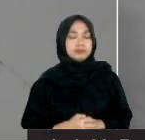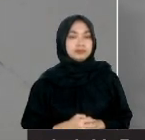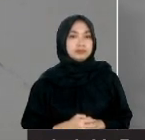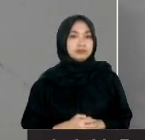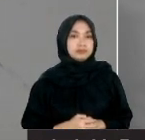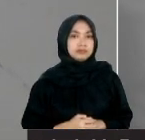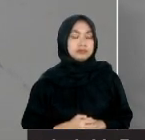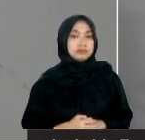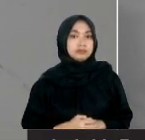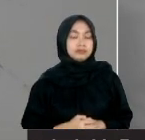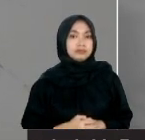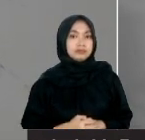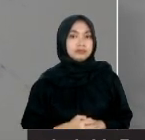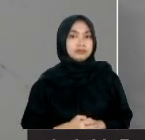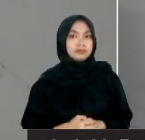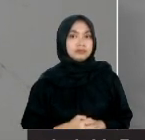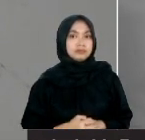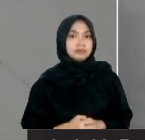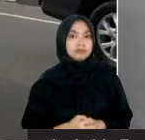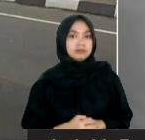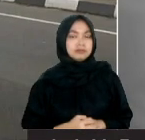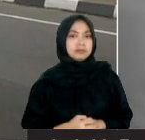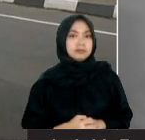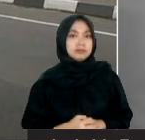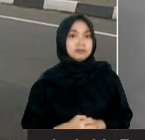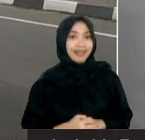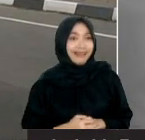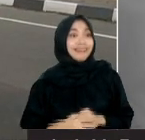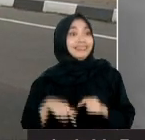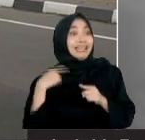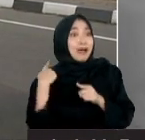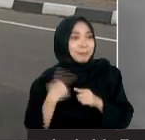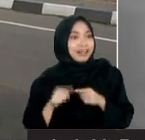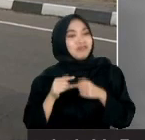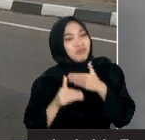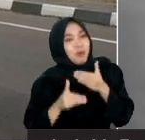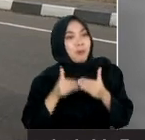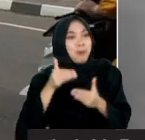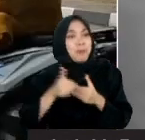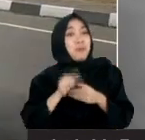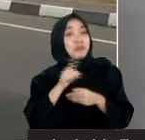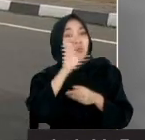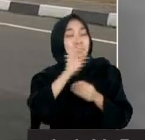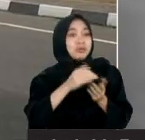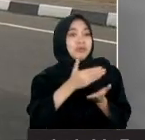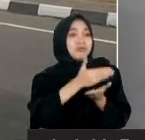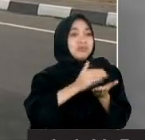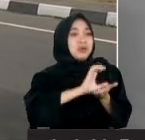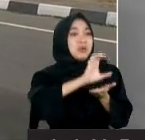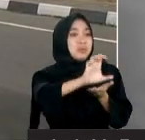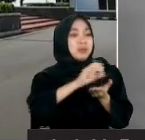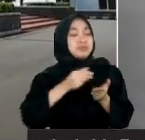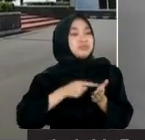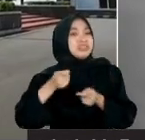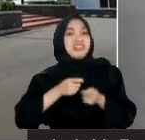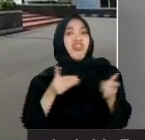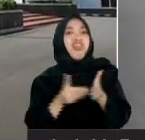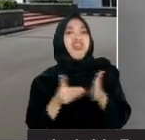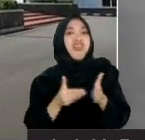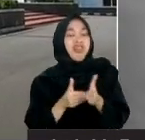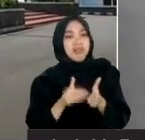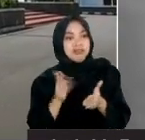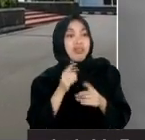sudah dipinjam, tetapi dalam perjalanan waktunya bisnis tersebut tidak berjalan atau